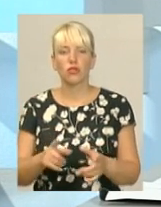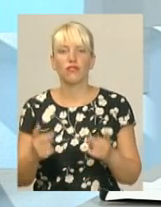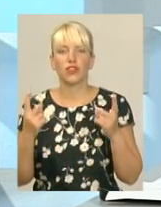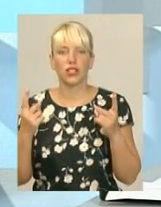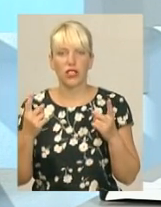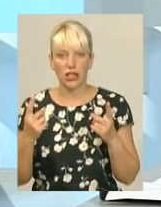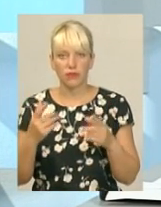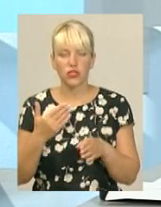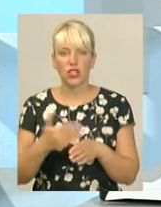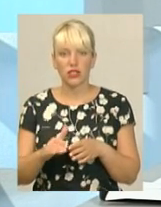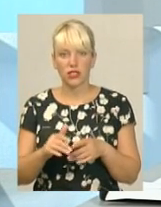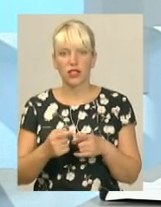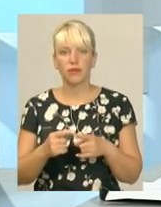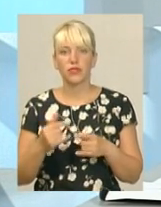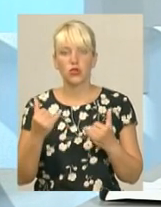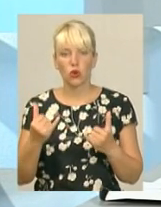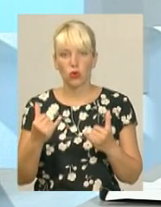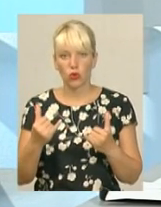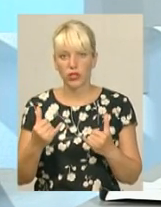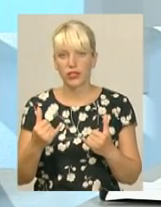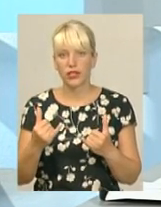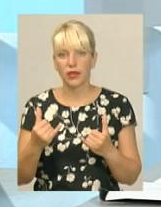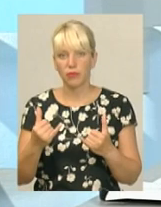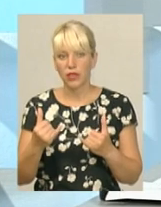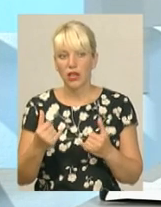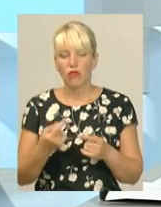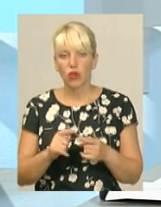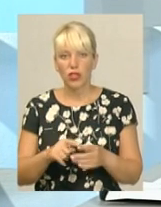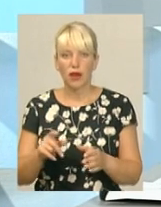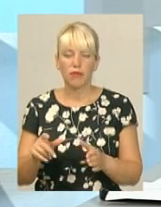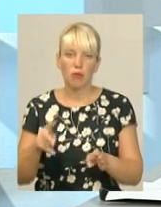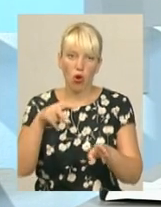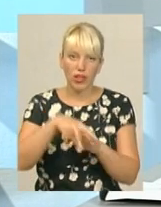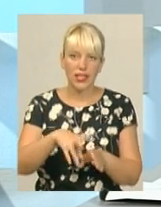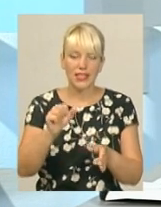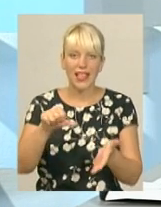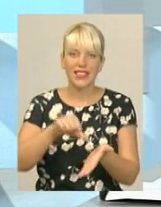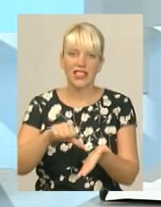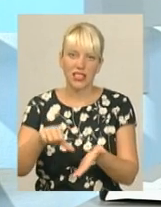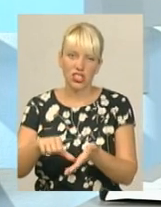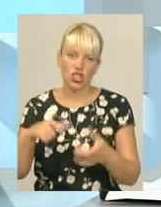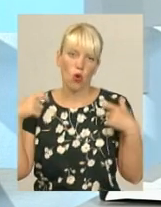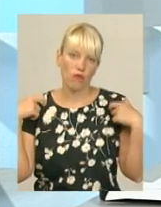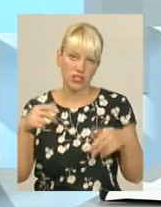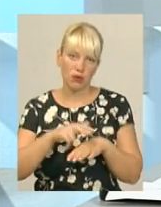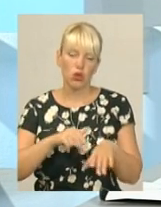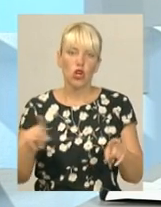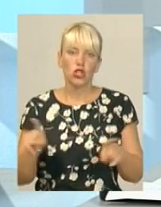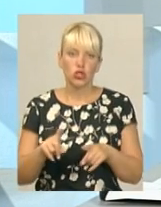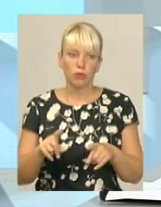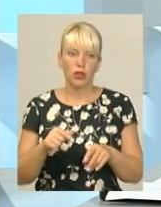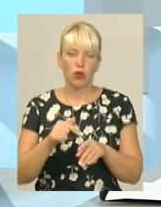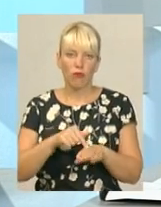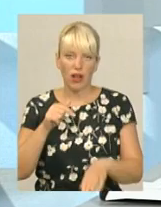левова частка сьогодні покладається на дільничних офіцерів поліції для того, щоб і групи реагування патрульної